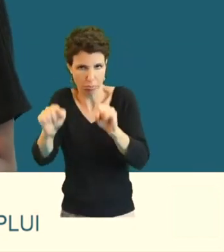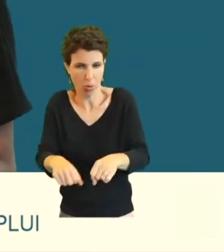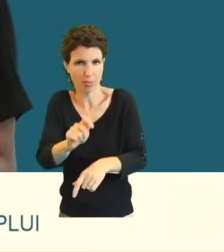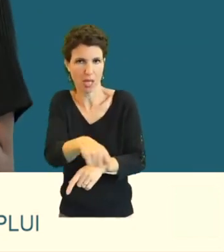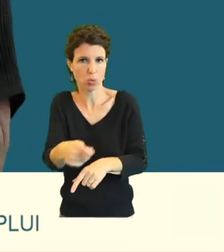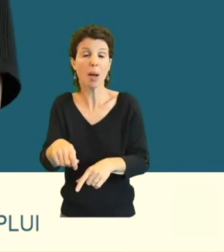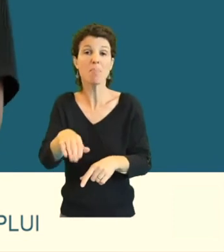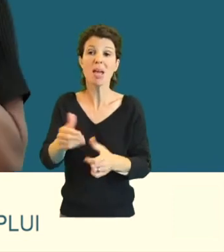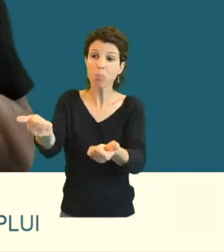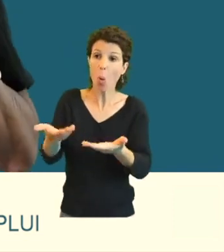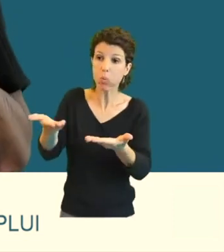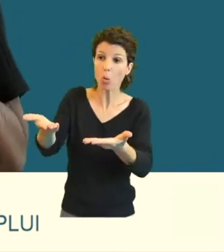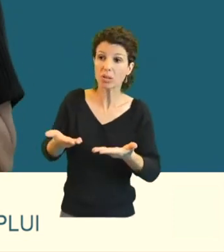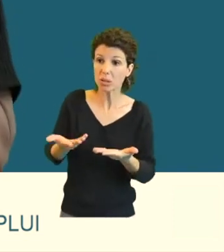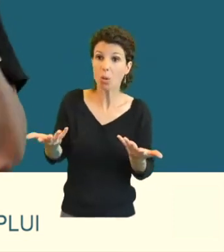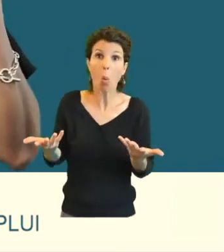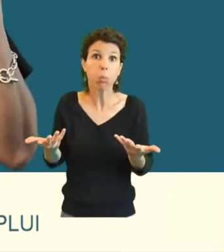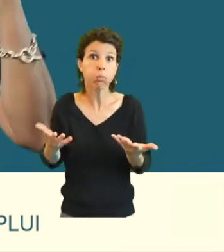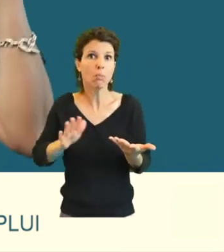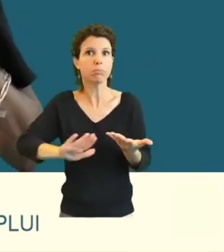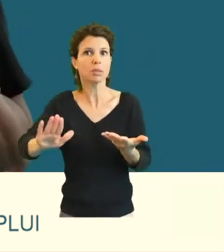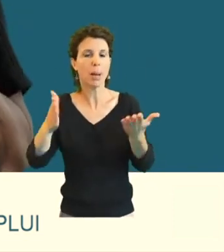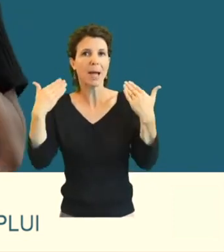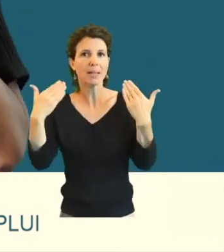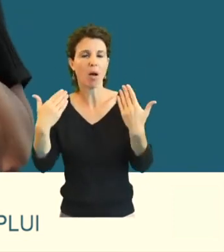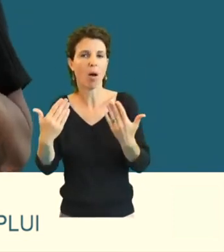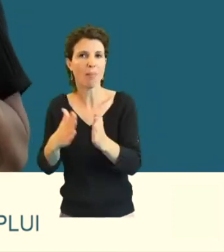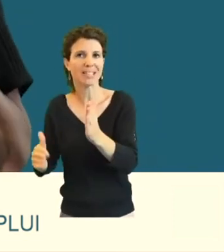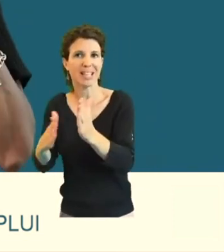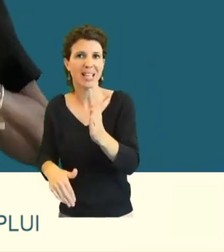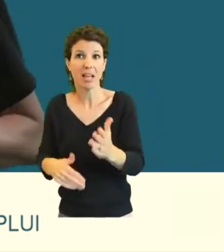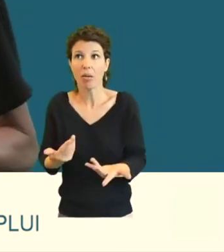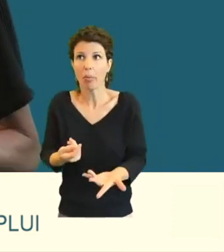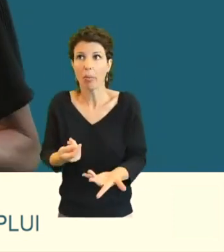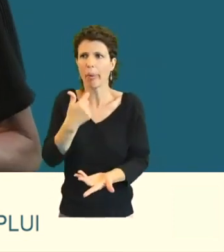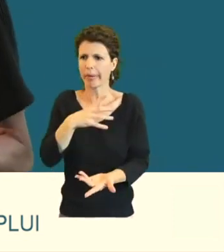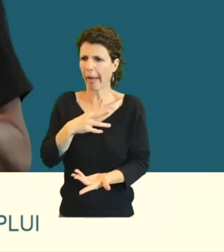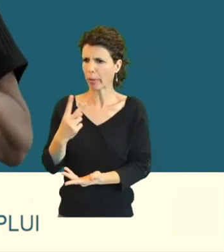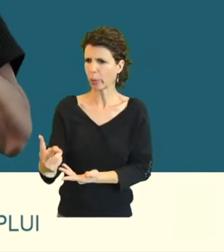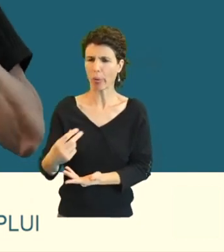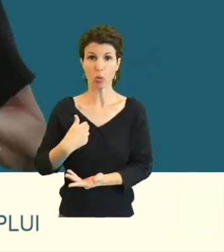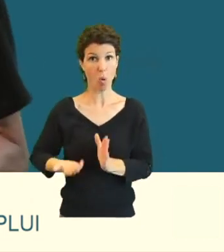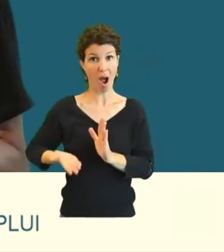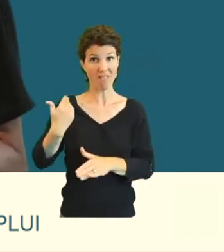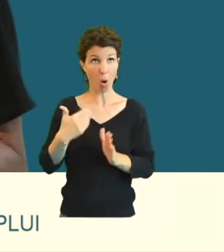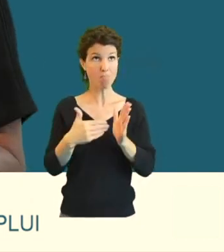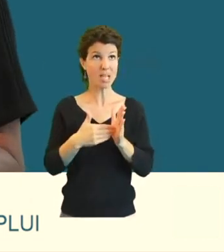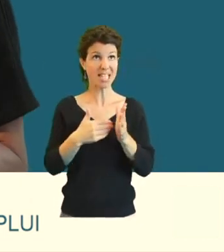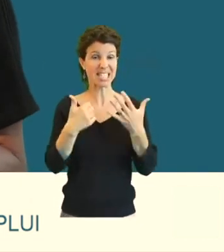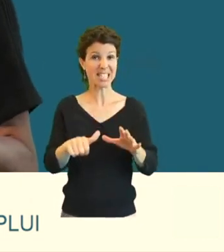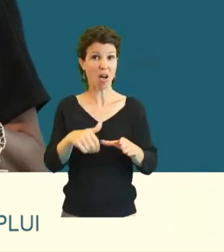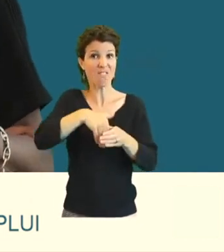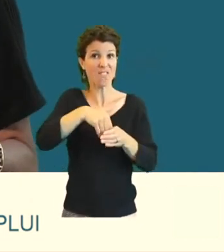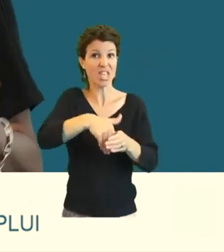elles sont maigres, elles sont au nombre de deux. Bon, je rappelle que nous avons fait 1600 fiches au mandat précédent. Donc, deux demandes de